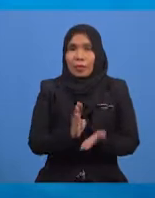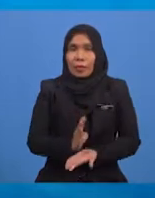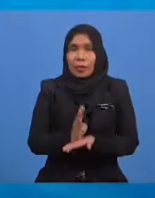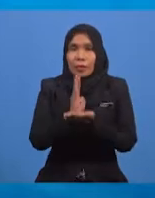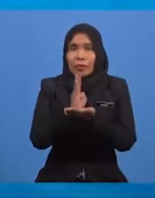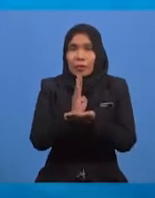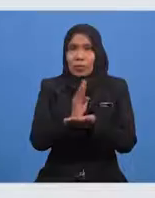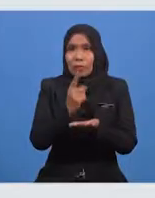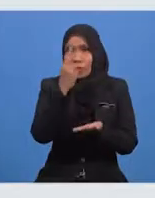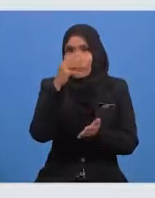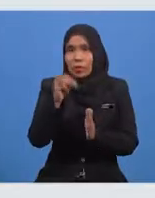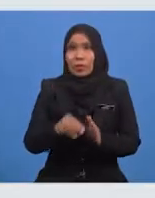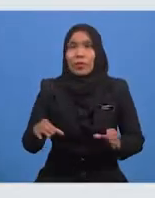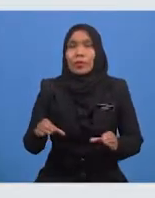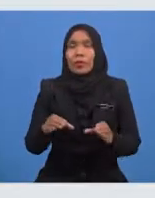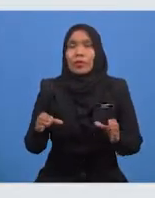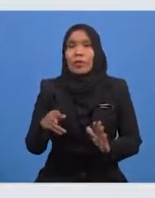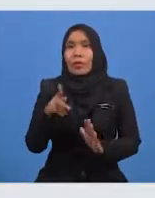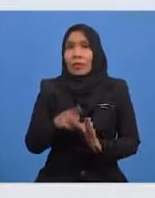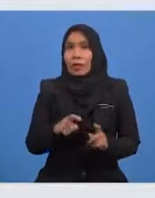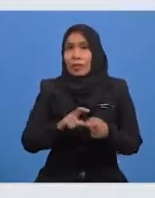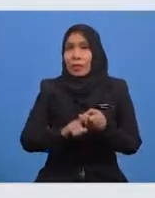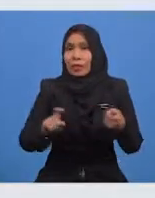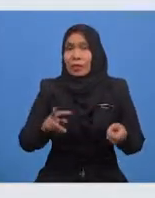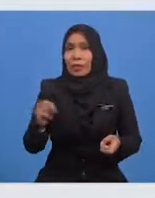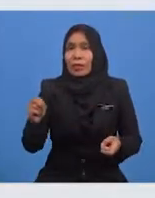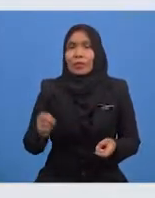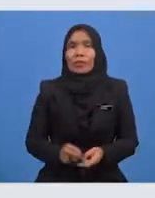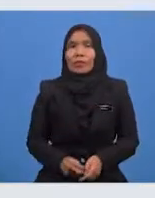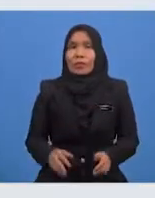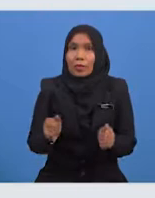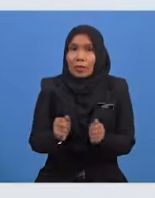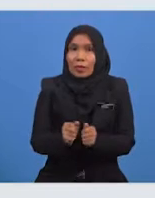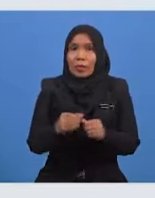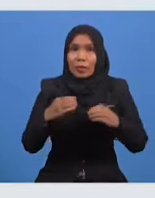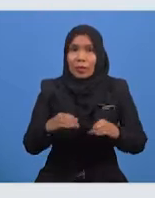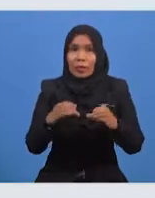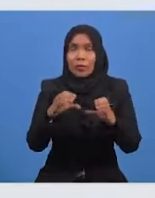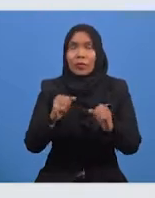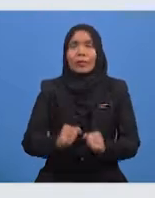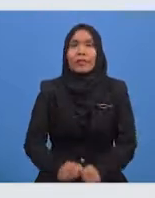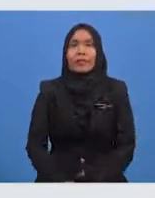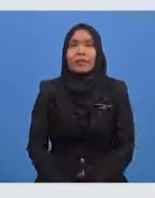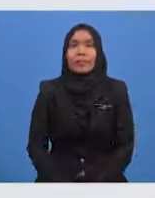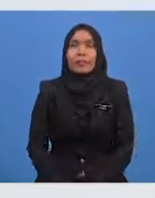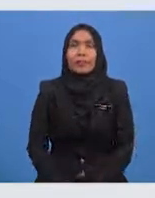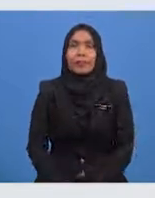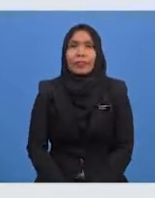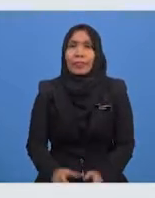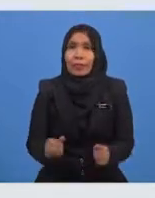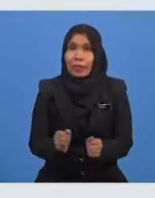keputusan dengan cepat dan memperluaskan pasaran bagi barangannya dengan menggunakan hanya kemudahan internet.